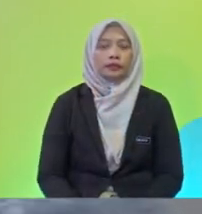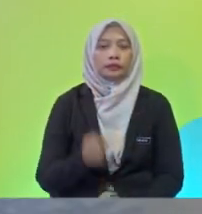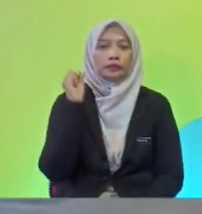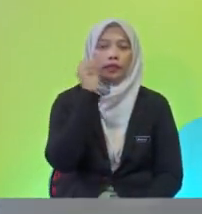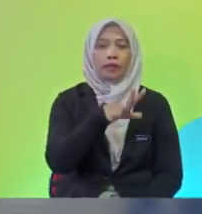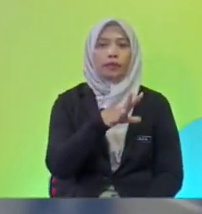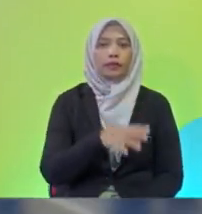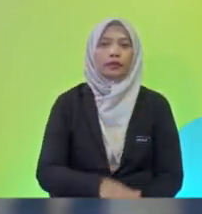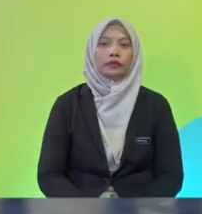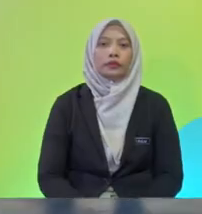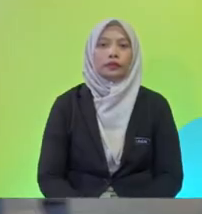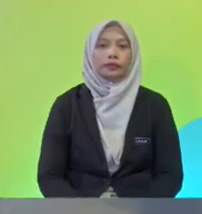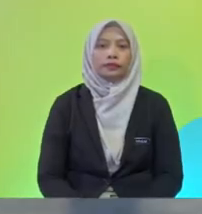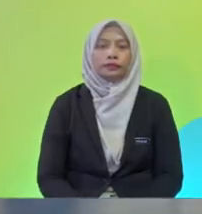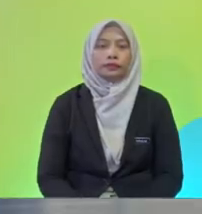Okey.